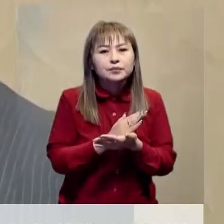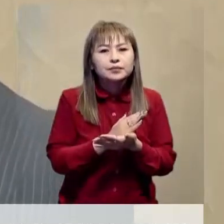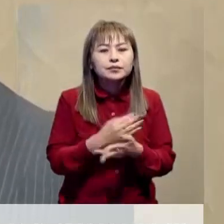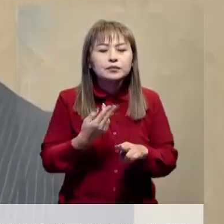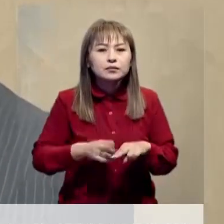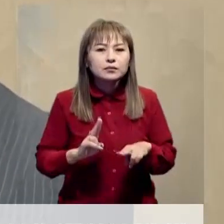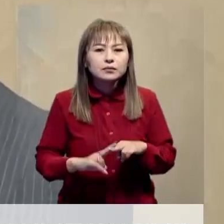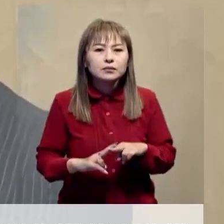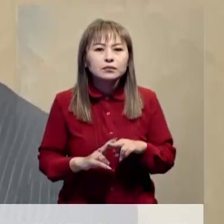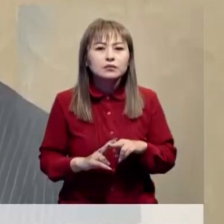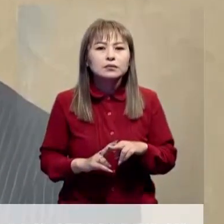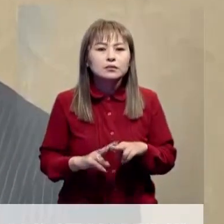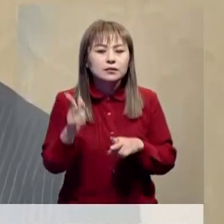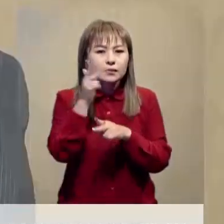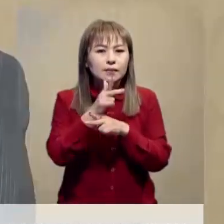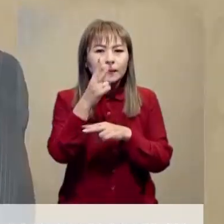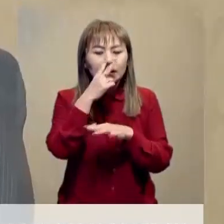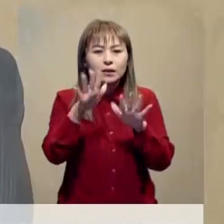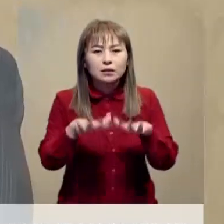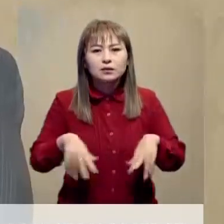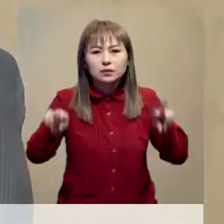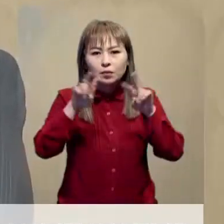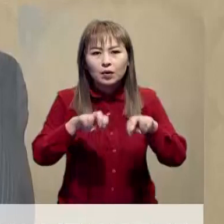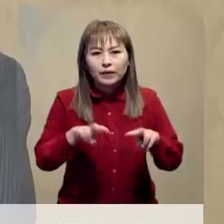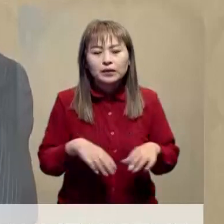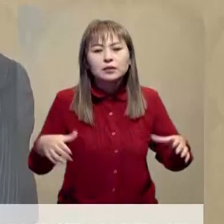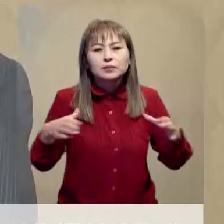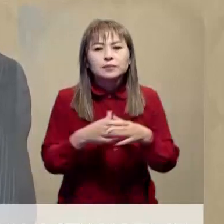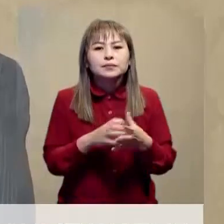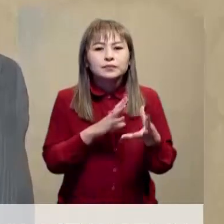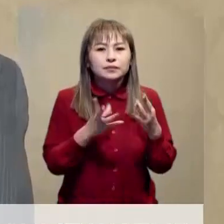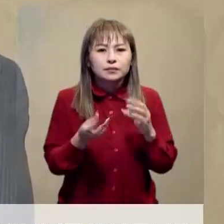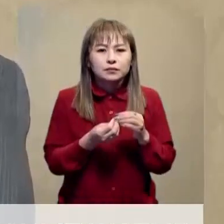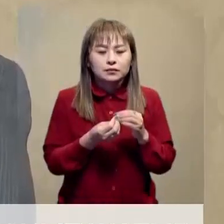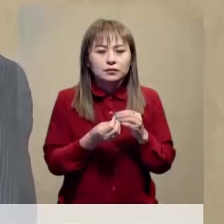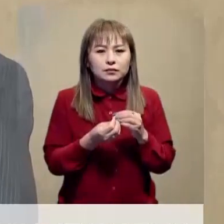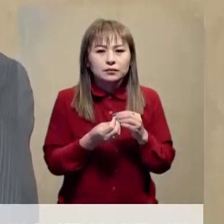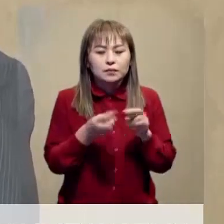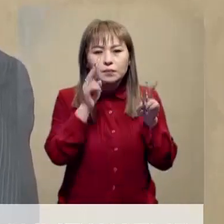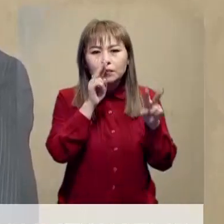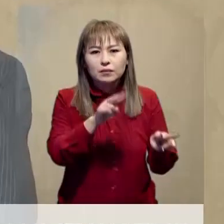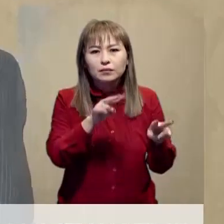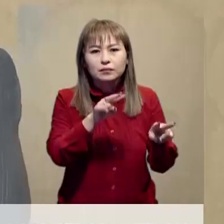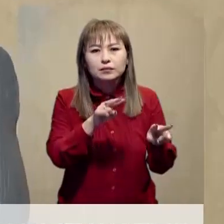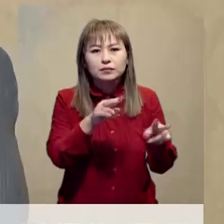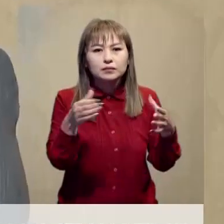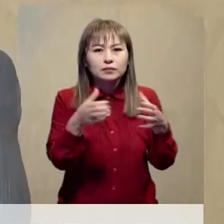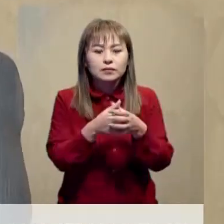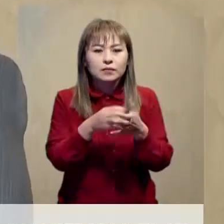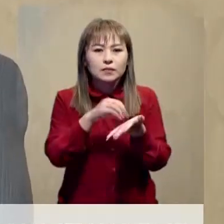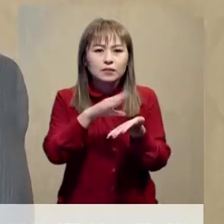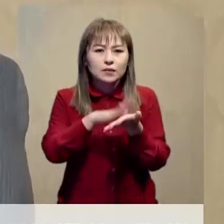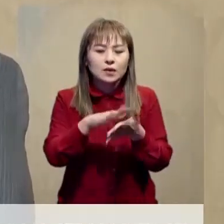олар камераны алып отырады. Ал енді оларды бағалайтын бақылаушылар, олар ат